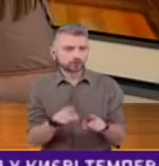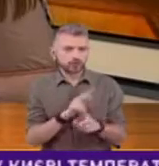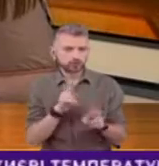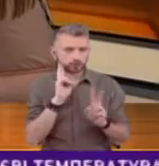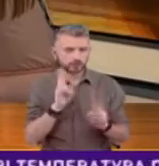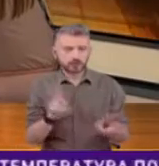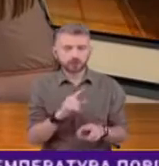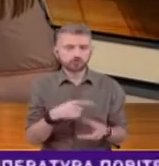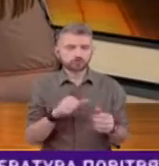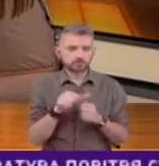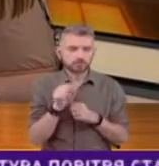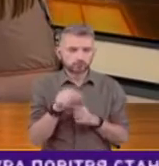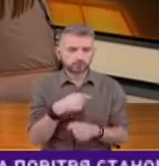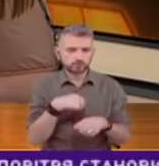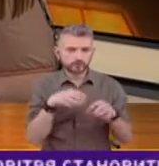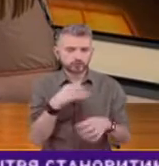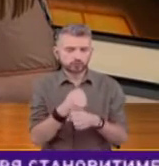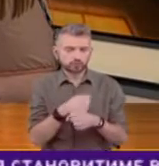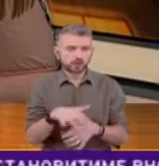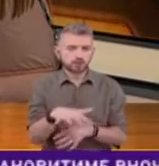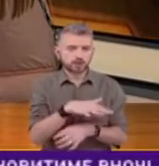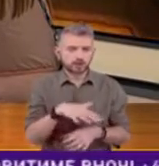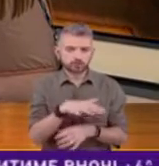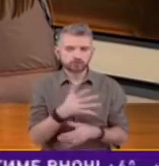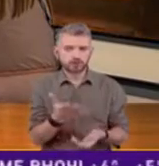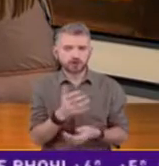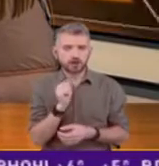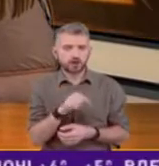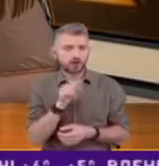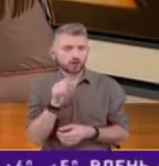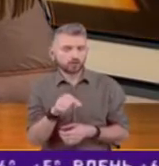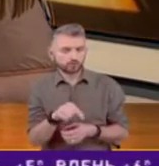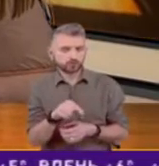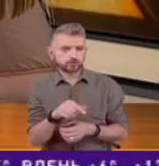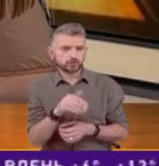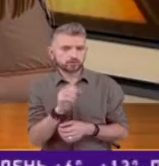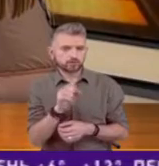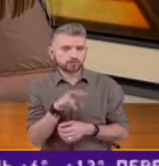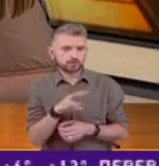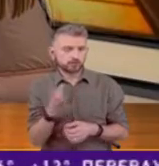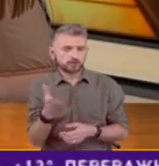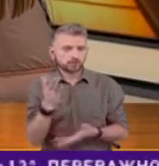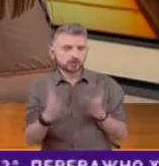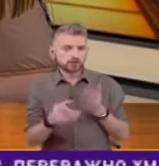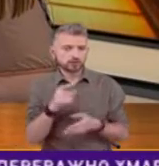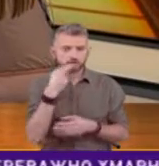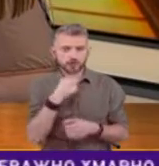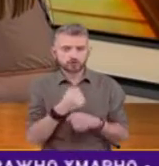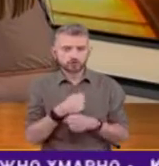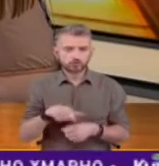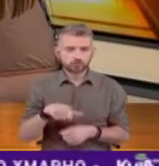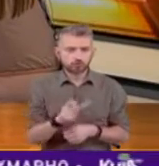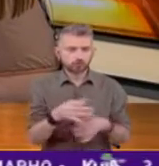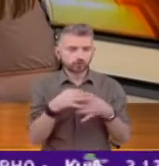знає. А чому саме тут ми вирішили зробити майданчик, наприклад, а тут закопати фенку, хоча, можливо, там краще зробити дорогу, яка